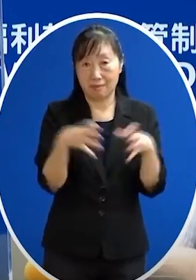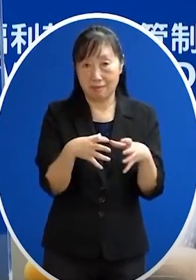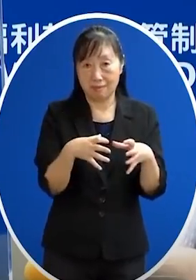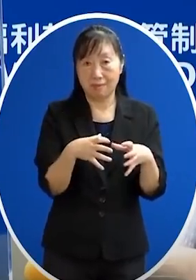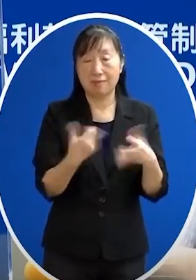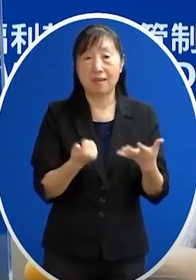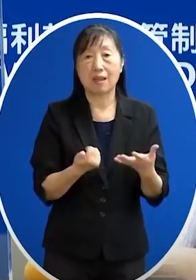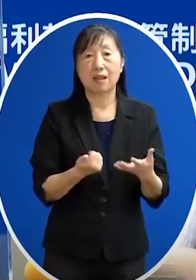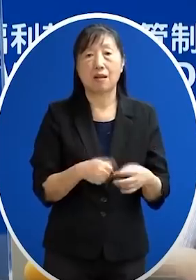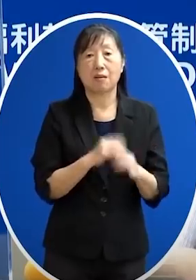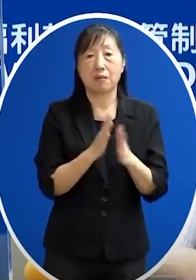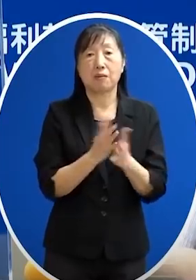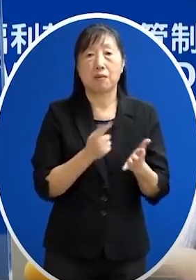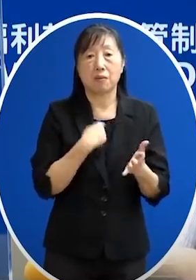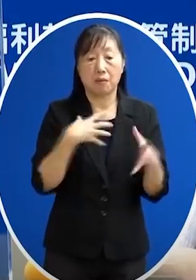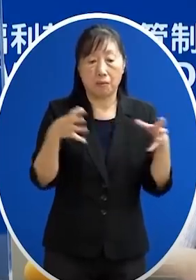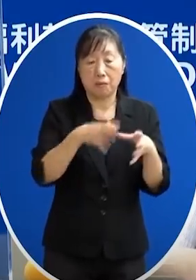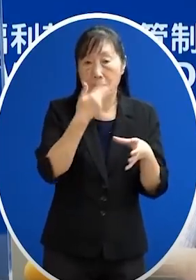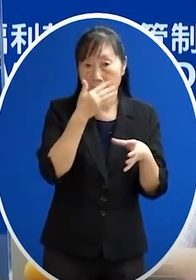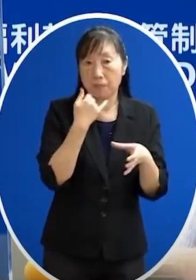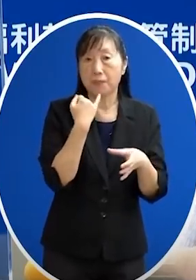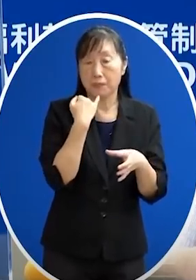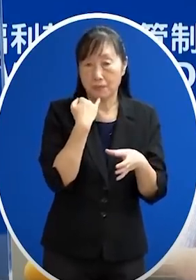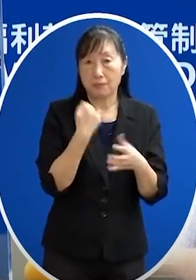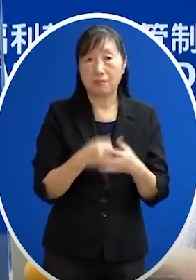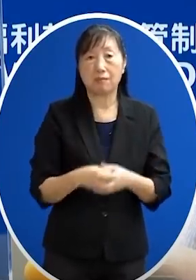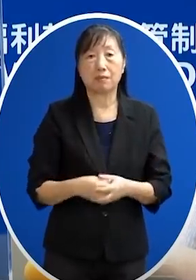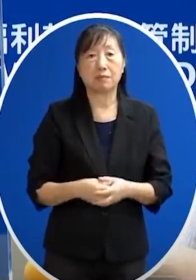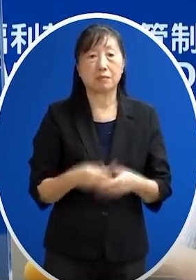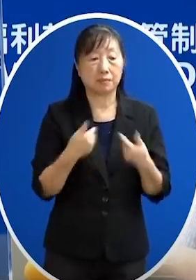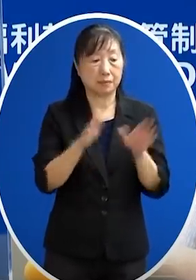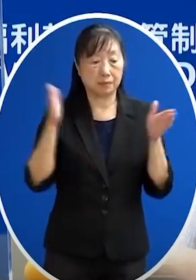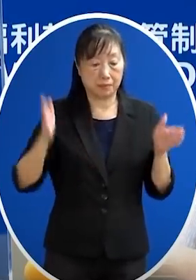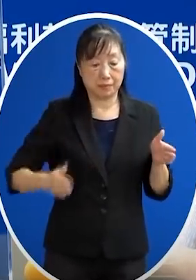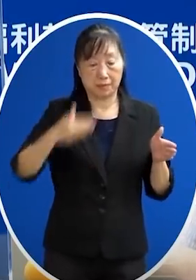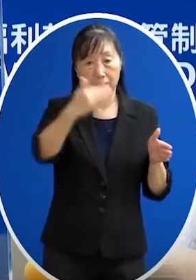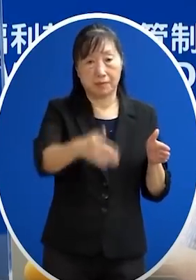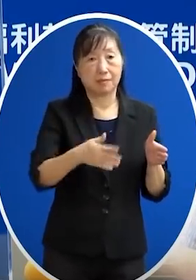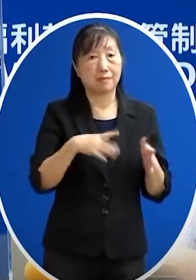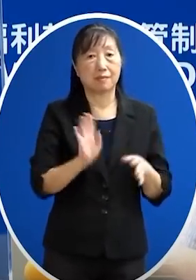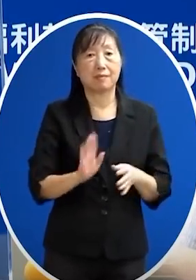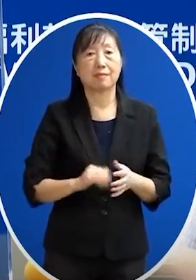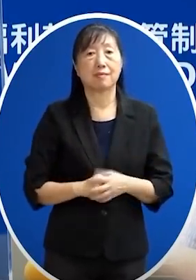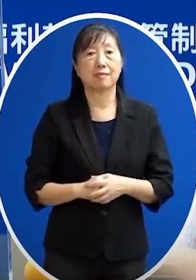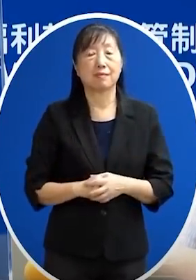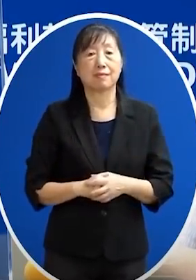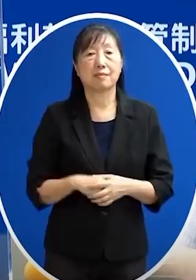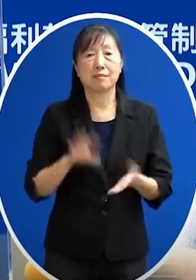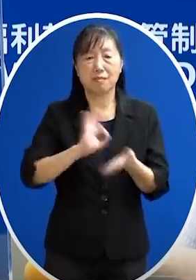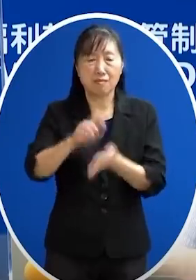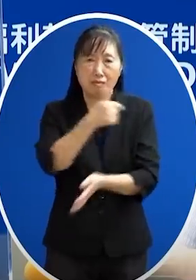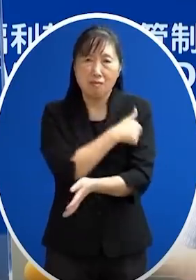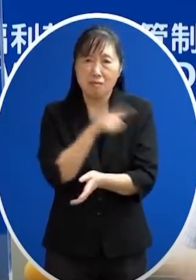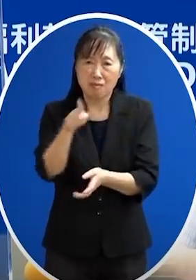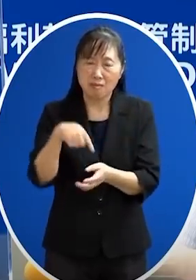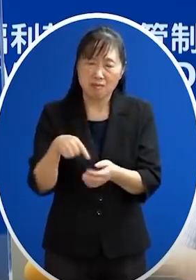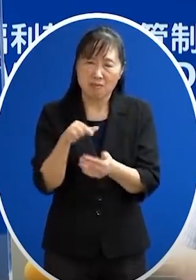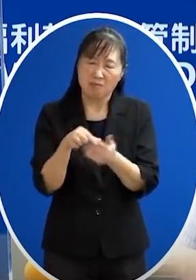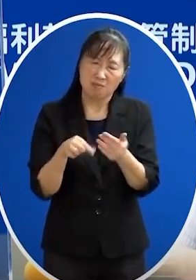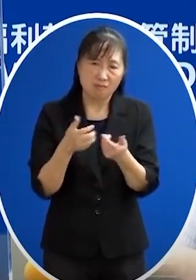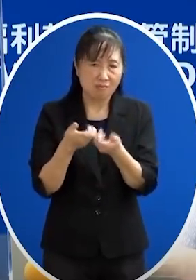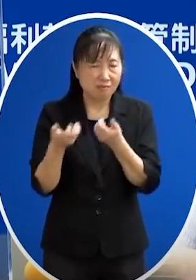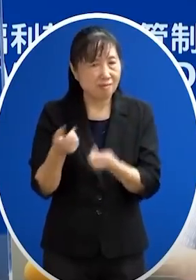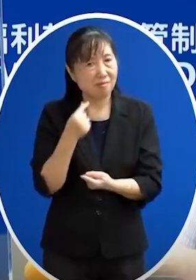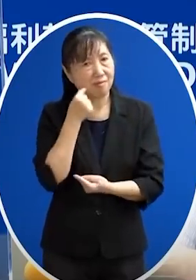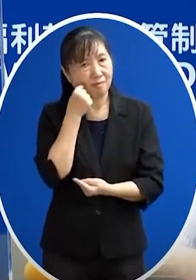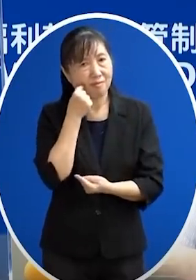够就不用可以一起吃了，就不用隔板，那用疫苗来做区隔恐怕比较